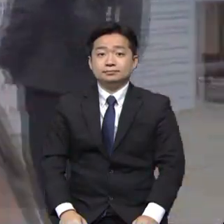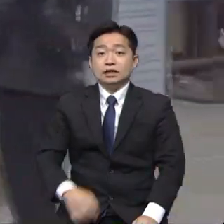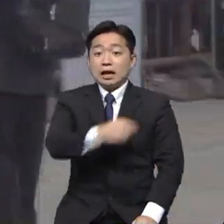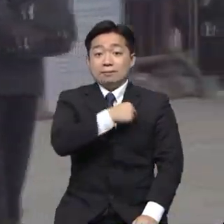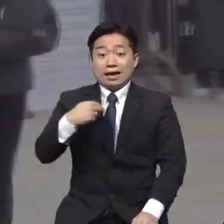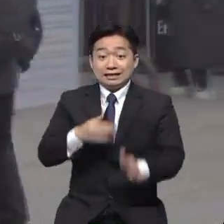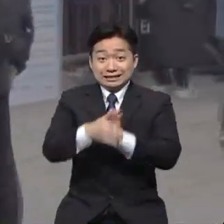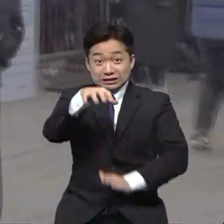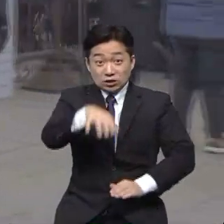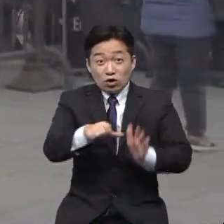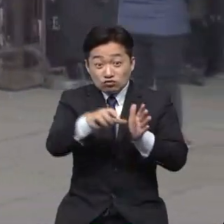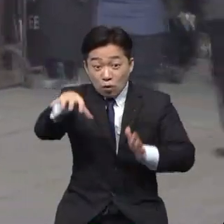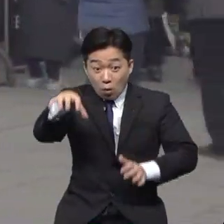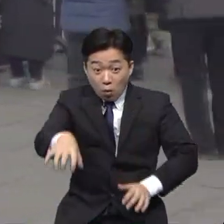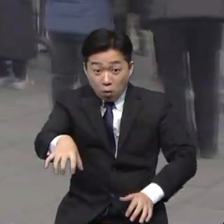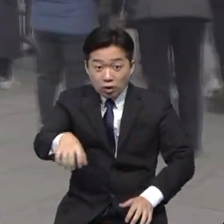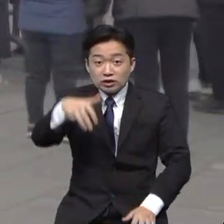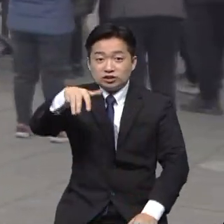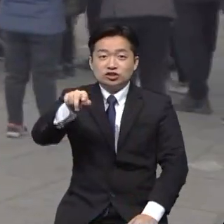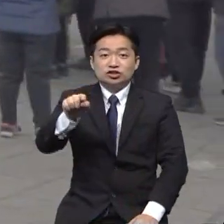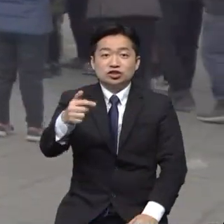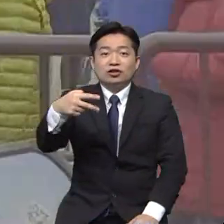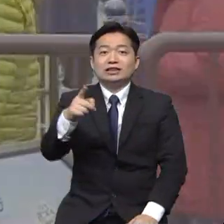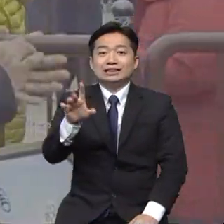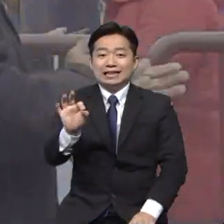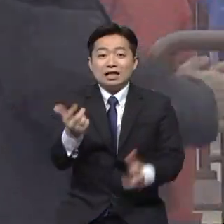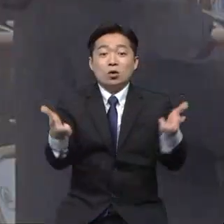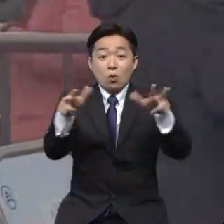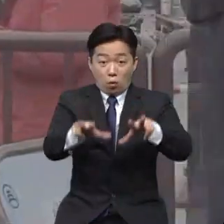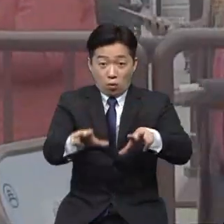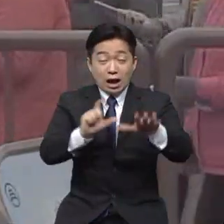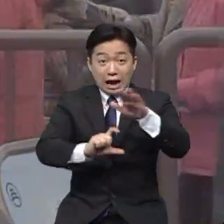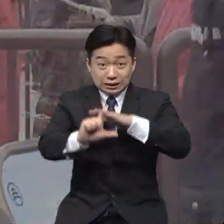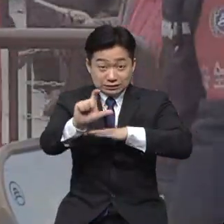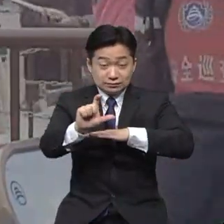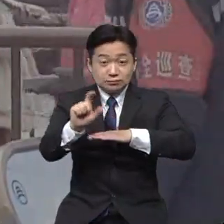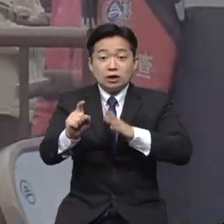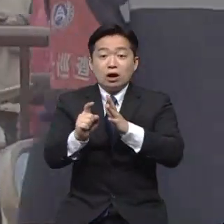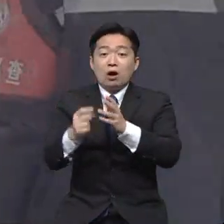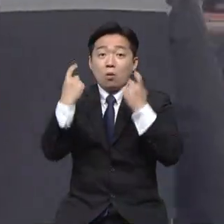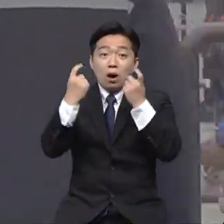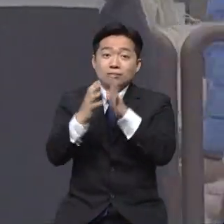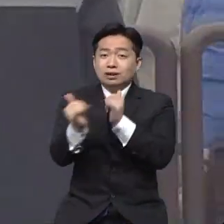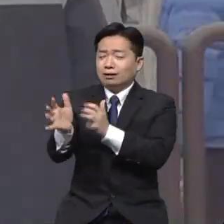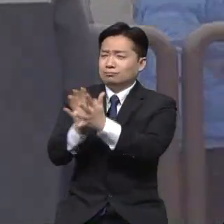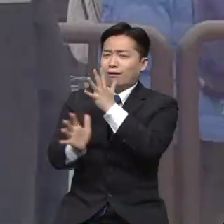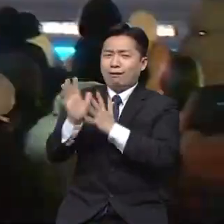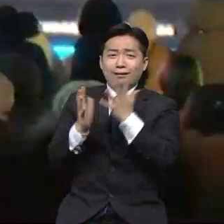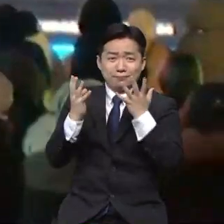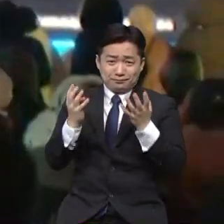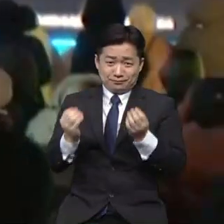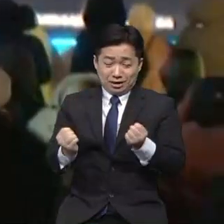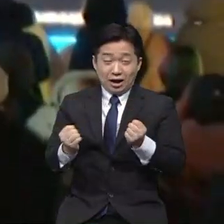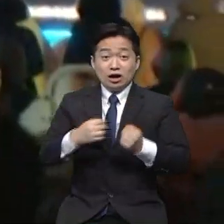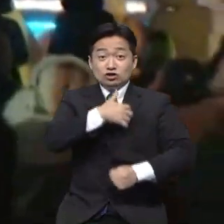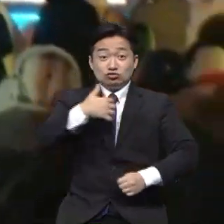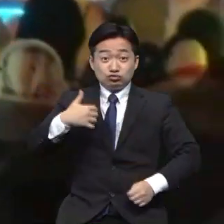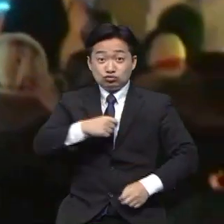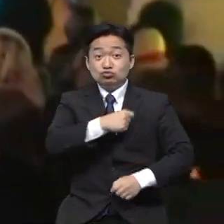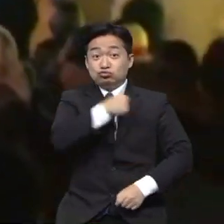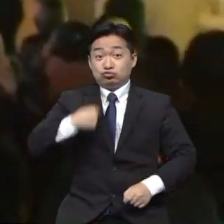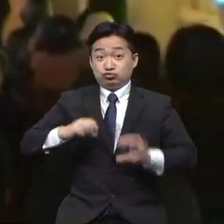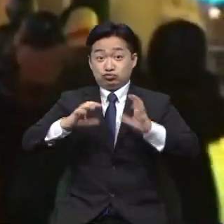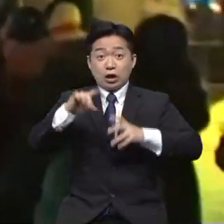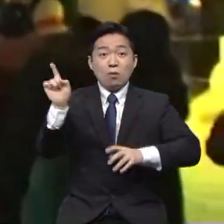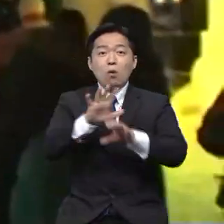베이징의 대표적 명소 중 하나인 천단공원입니다. 이른 시간부터 관광객들이 줄을 섰습니다. 중국에선 코로나19